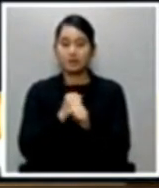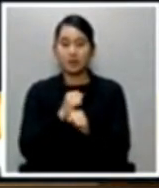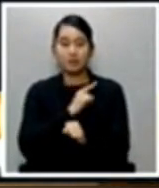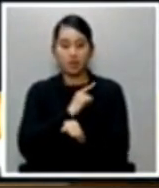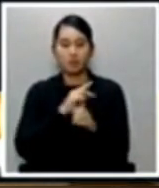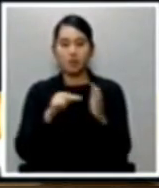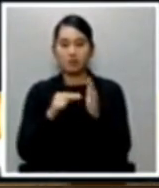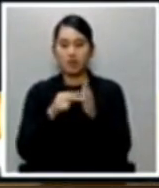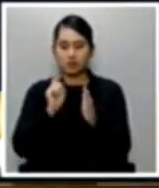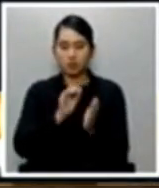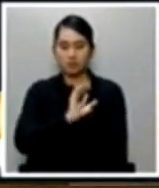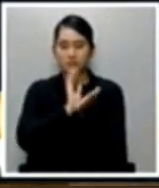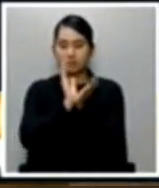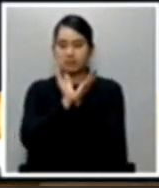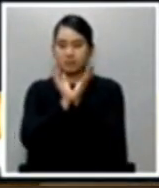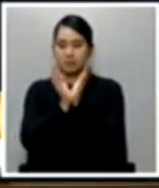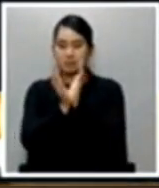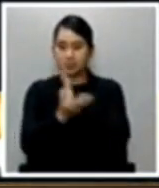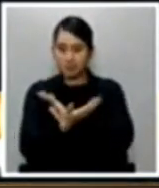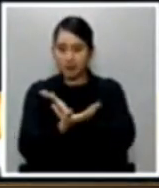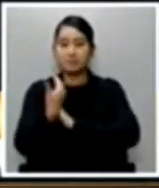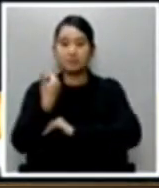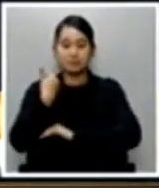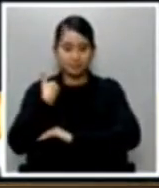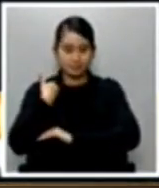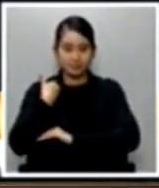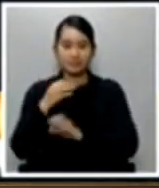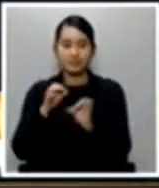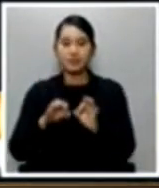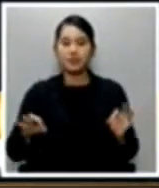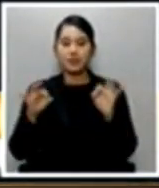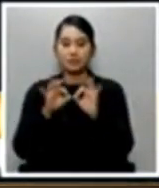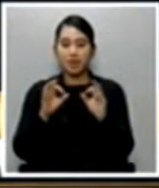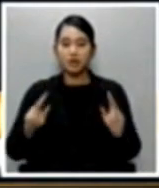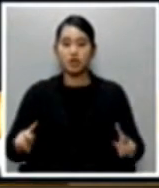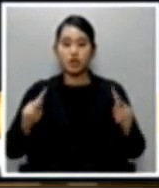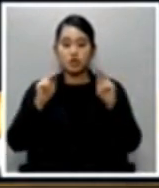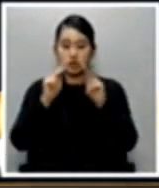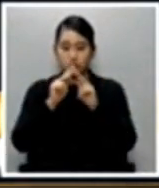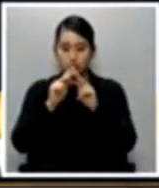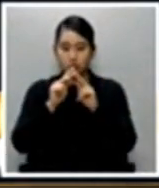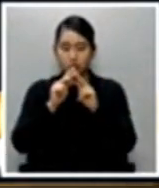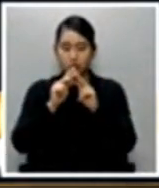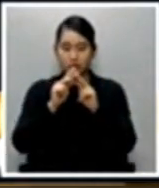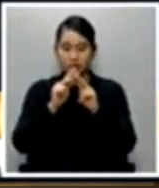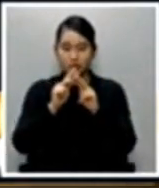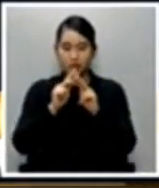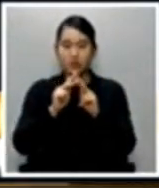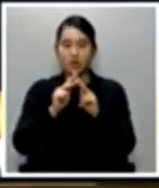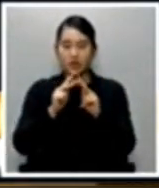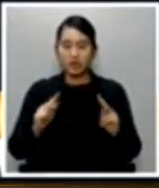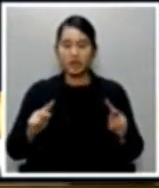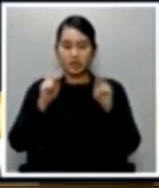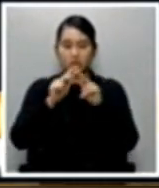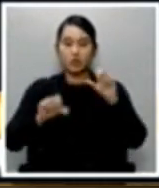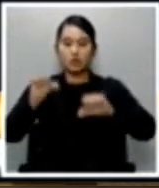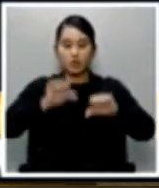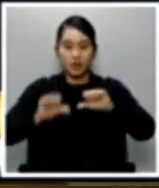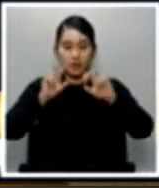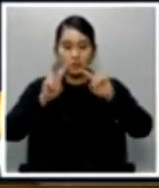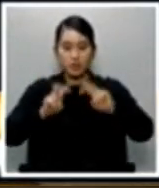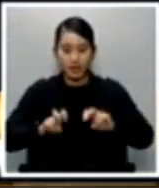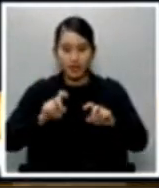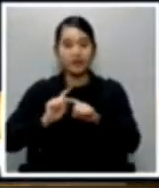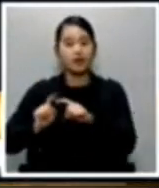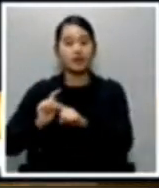ตัวเองต้องปรับแต่พร้อมกันนั้นสิ่งที่สำคัญก็คือตัวกระทรวงอวหรือกระทรวงการอุดมศึกษาวิทยาศาสตร์วิจัยและนวัตกรรมนั้นก็